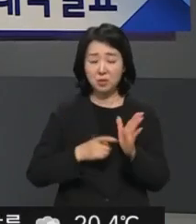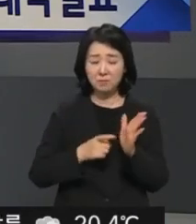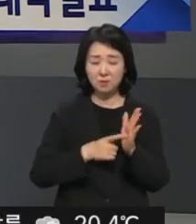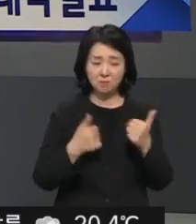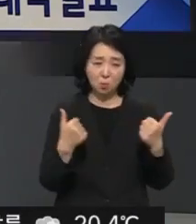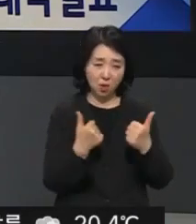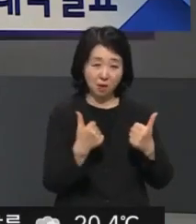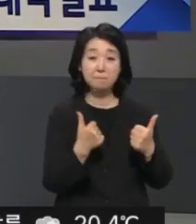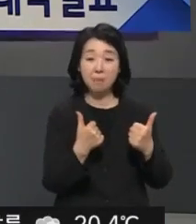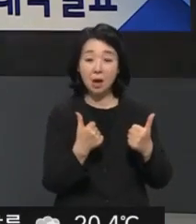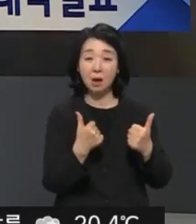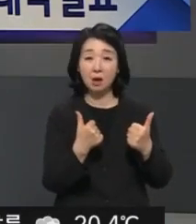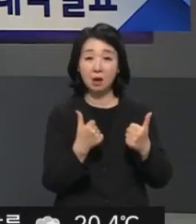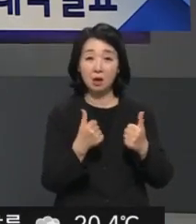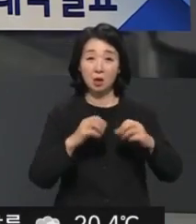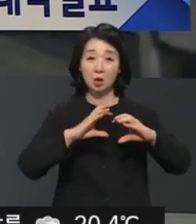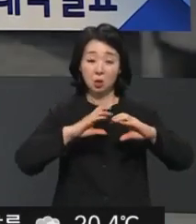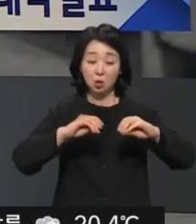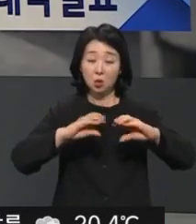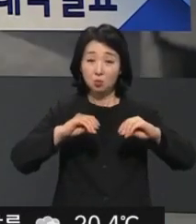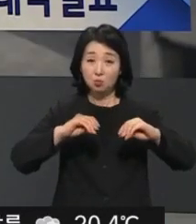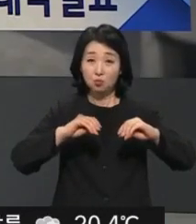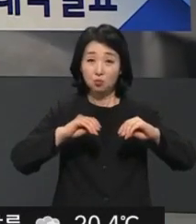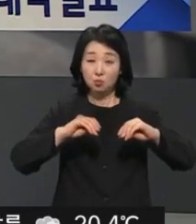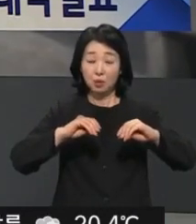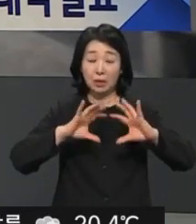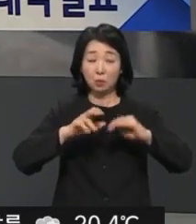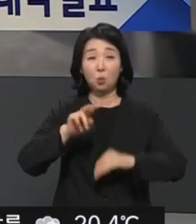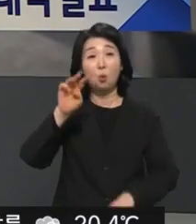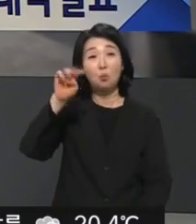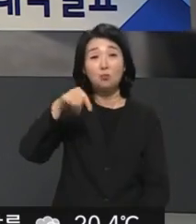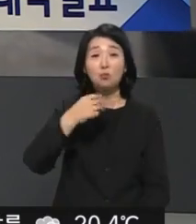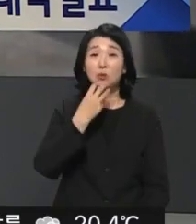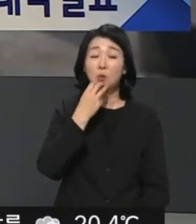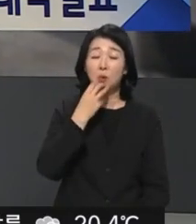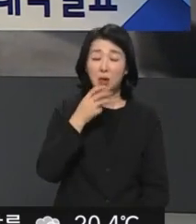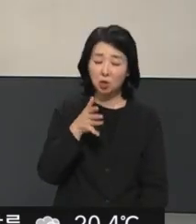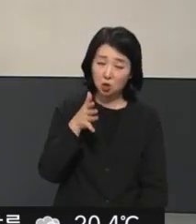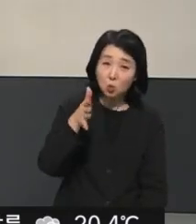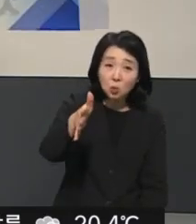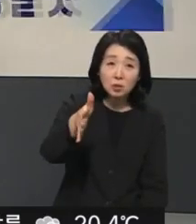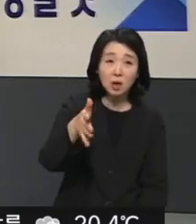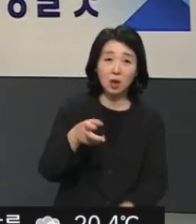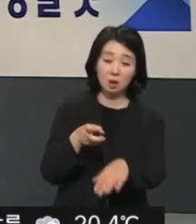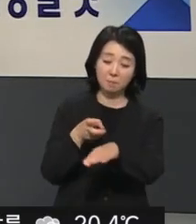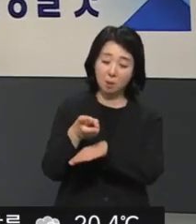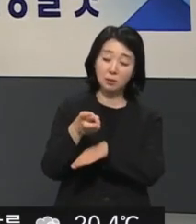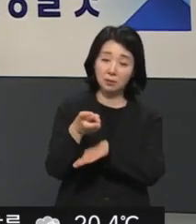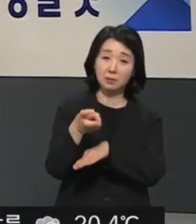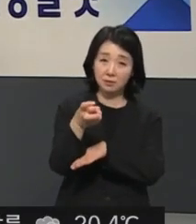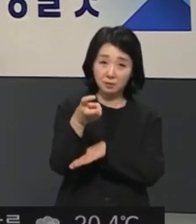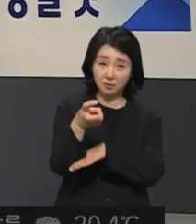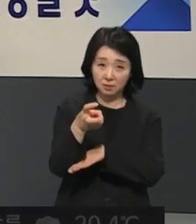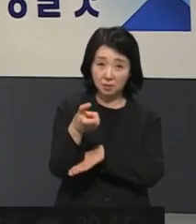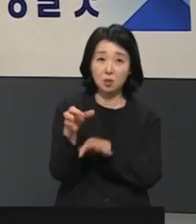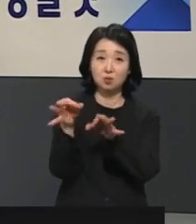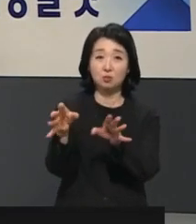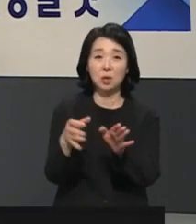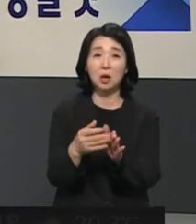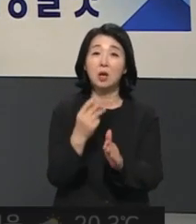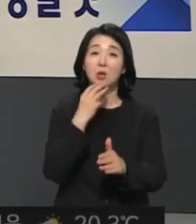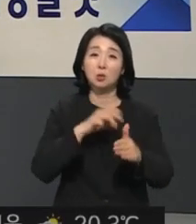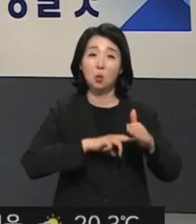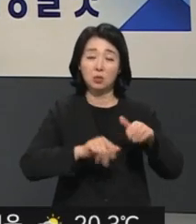회의를 열었는데요. 국토부에서는 이 서울까지 전용 차로로 이어지는 무제한 셔틀버스를 투입하기로 했고요. 서울 지하철